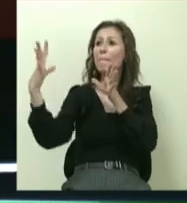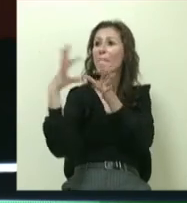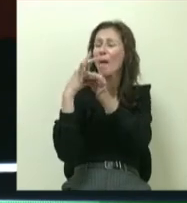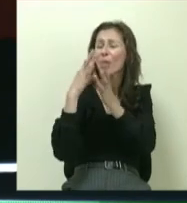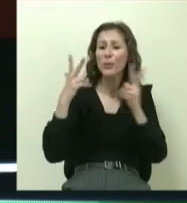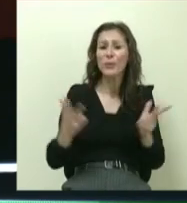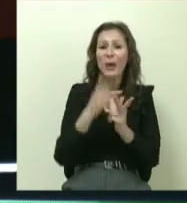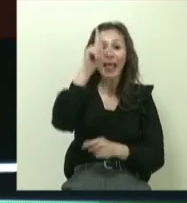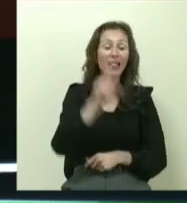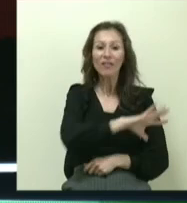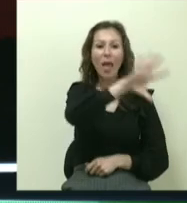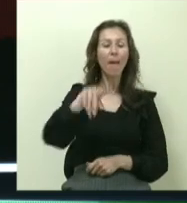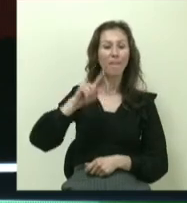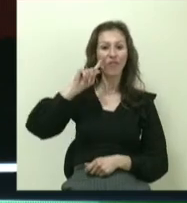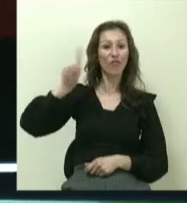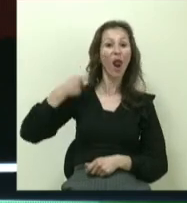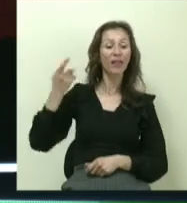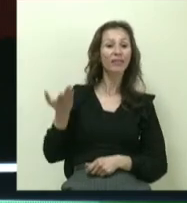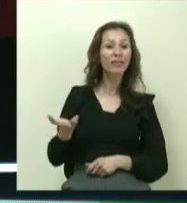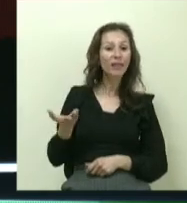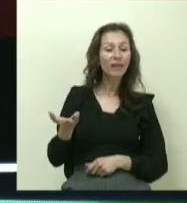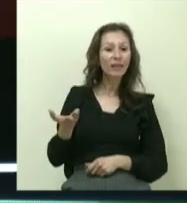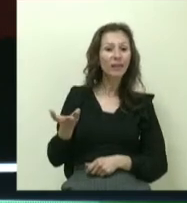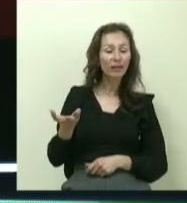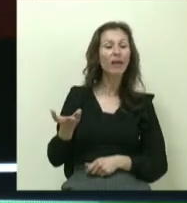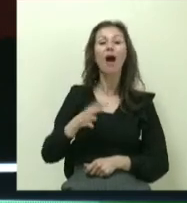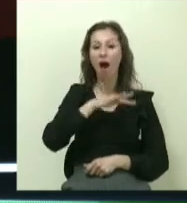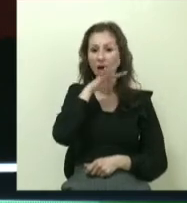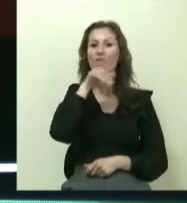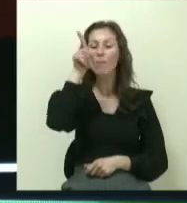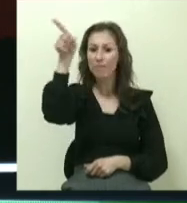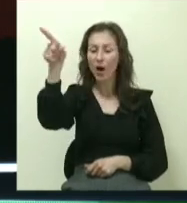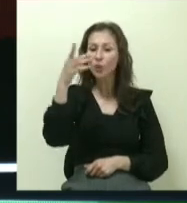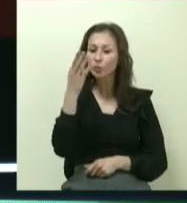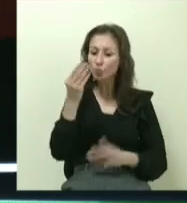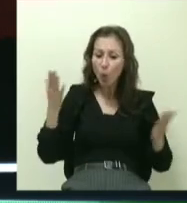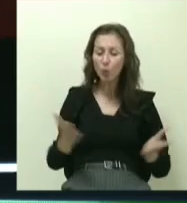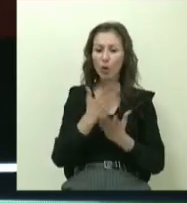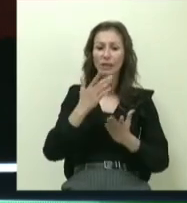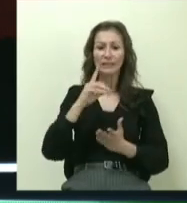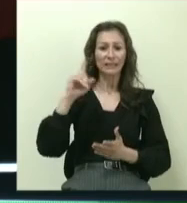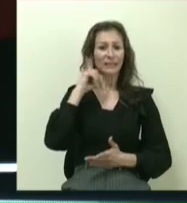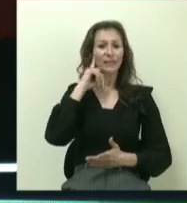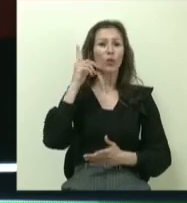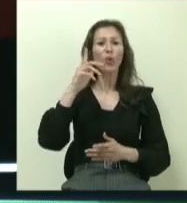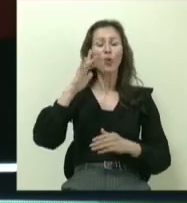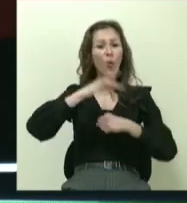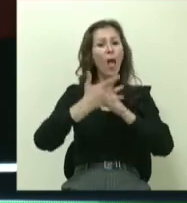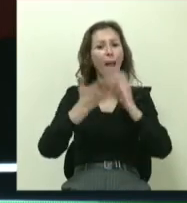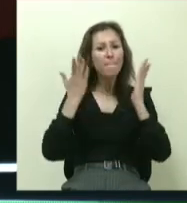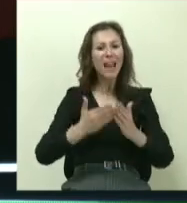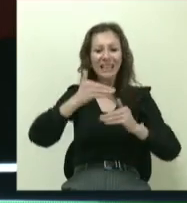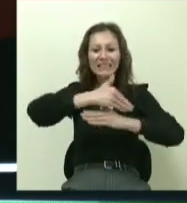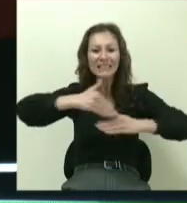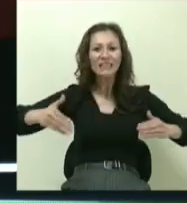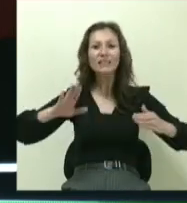derecesini Belki ilk defa fark etti salgın süresince Avrupa'nın O çok liberal ülkeleri bile sınırlarını